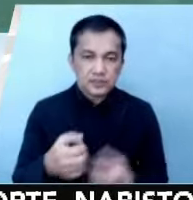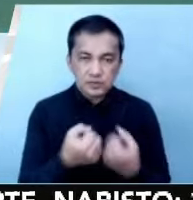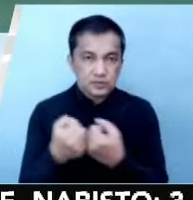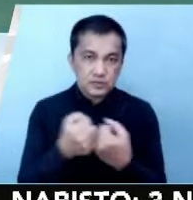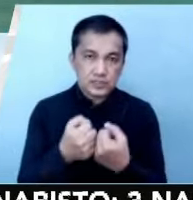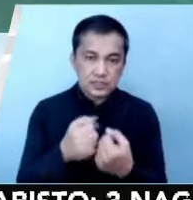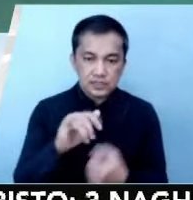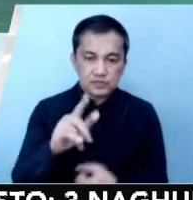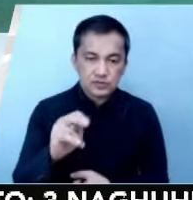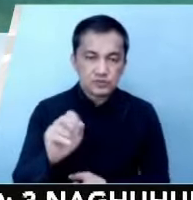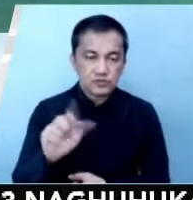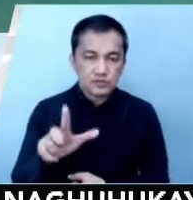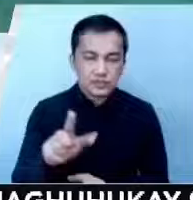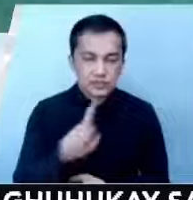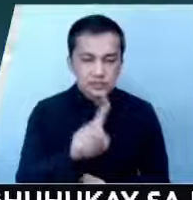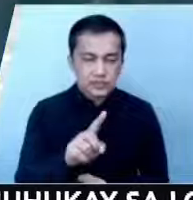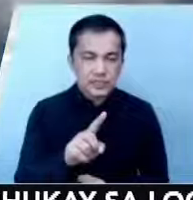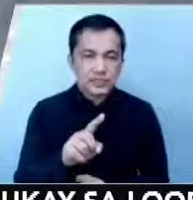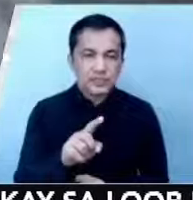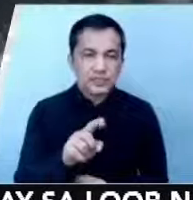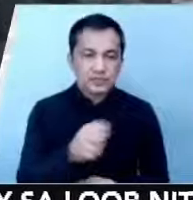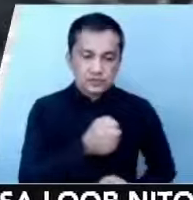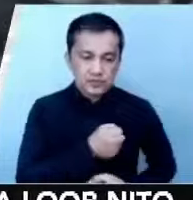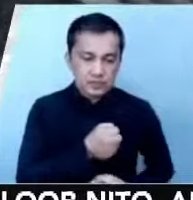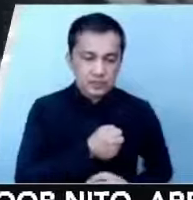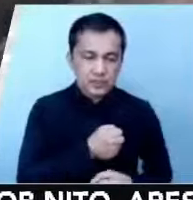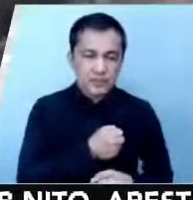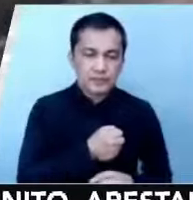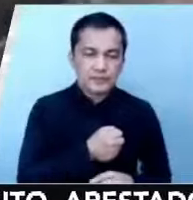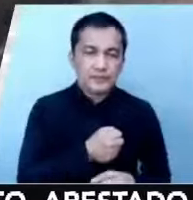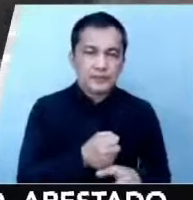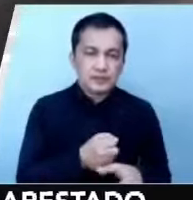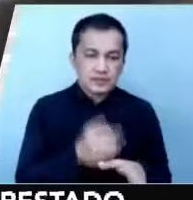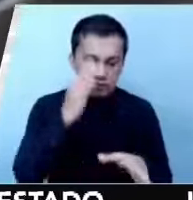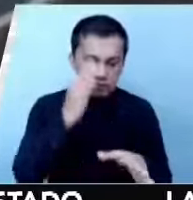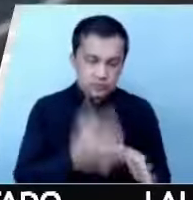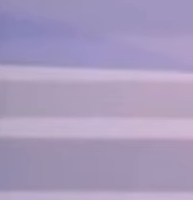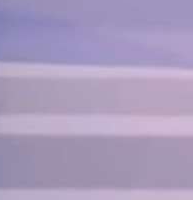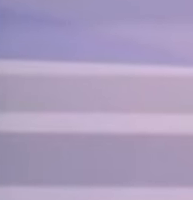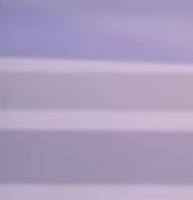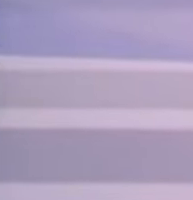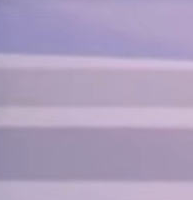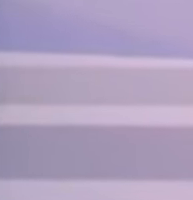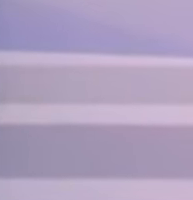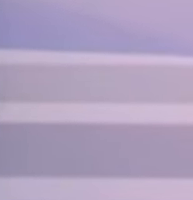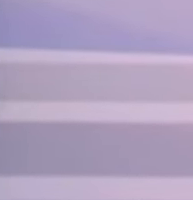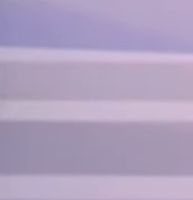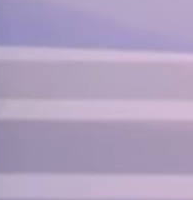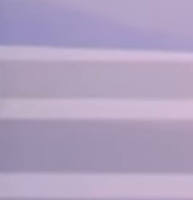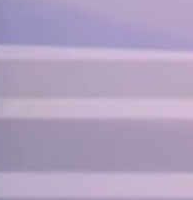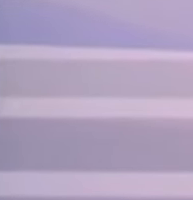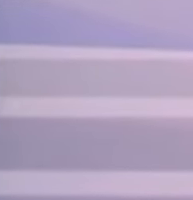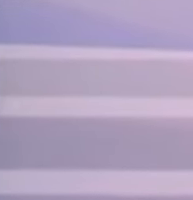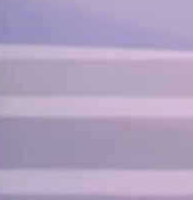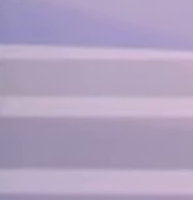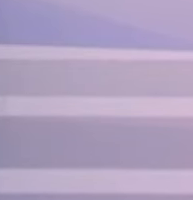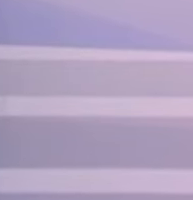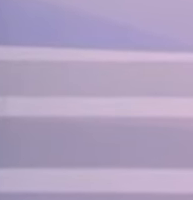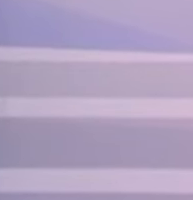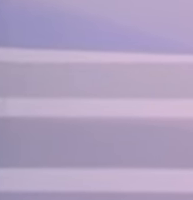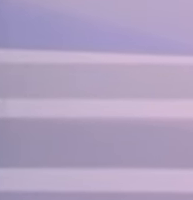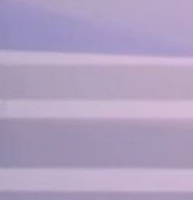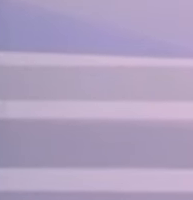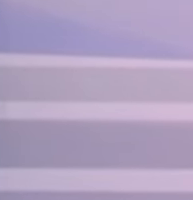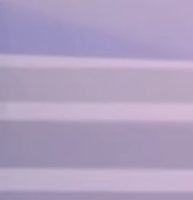kung saan isang Navy personnel natin ang naputulan ng daliri. Baka puso, patuloy na tumutok sa mga